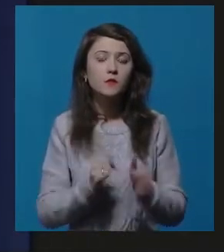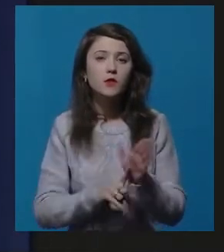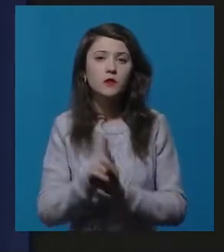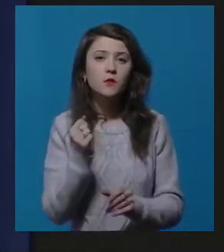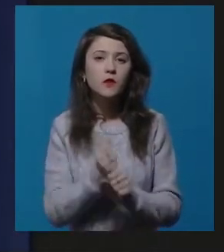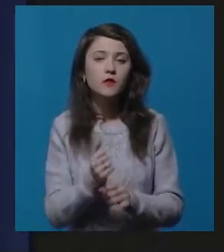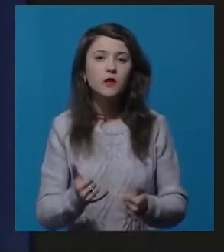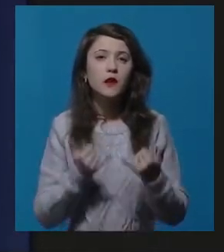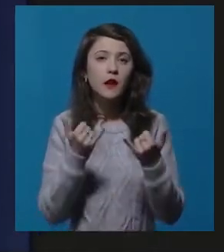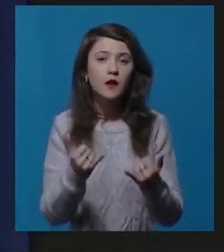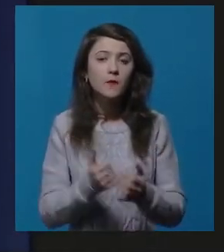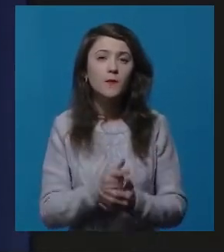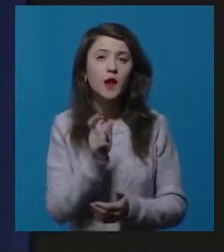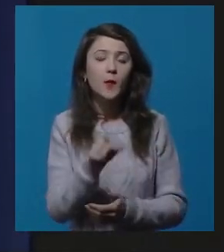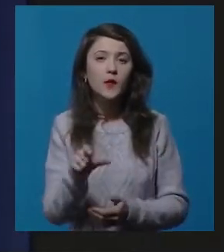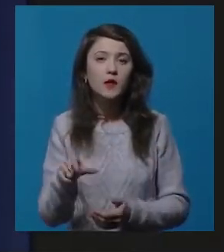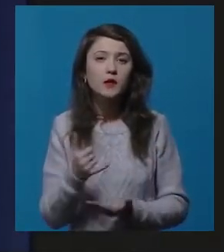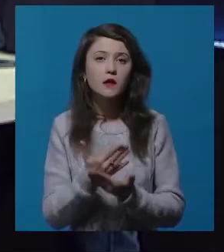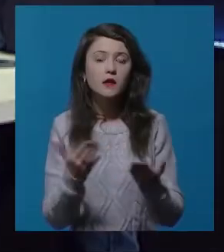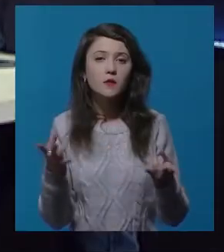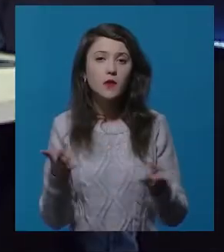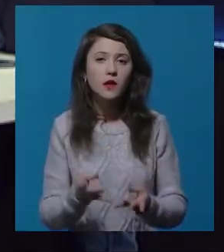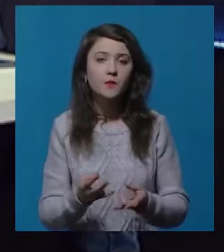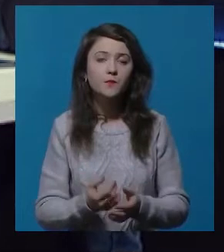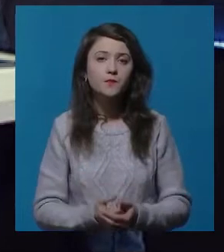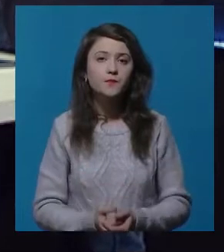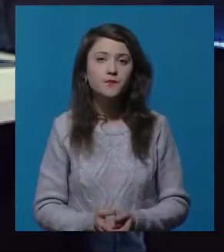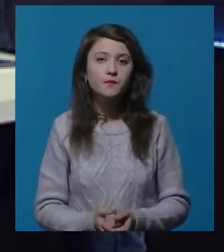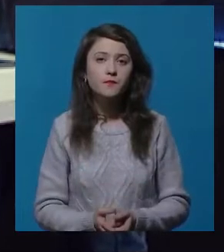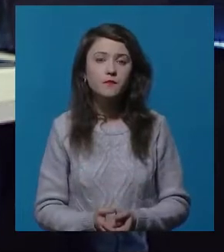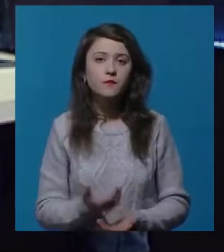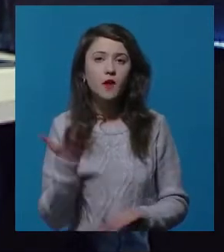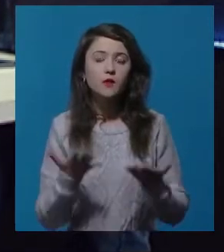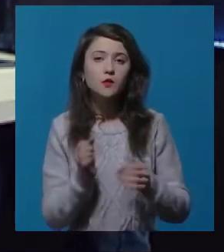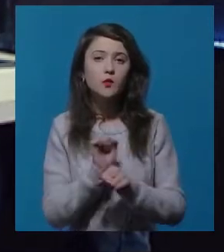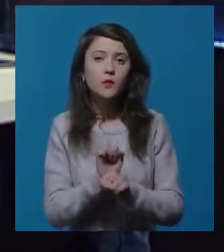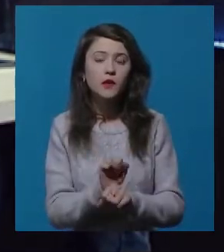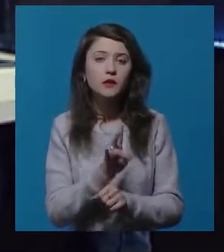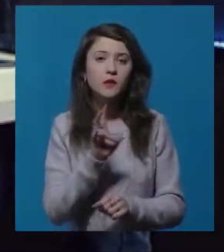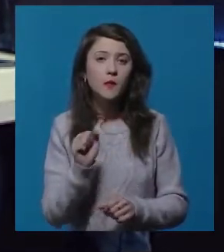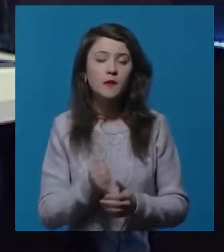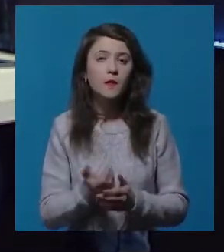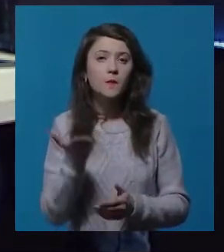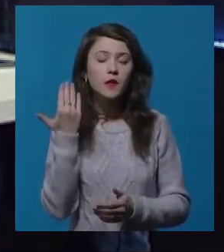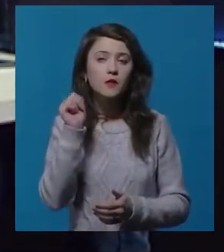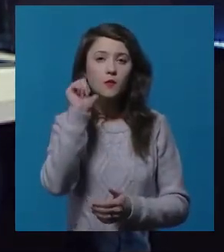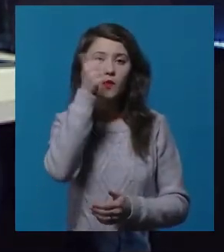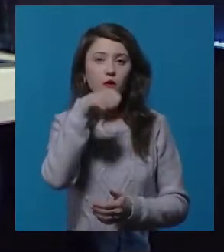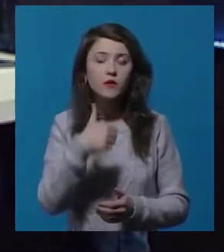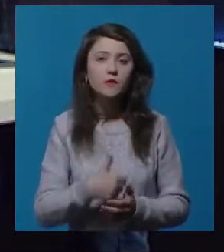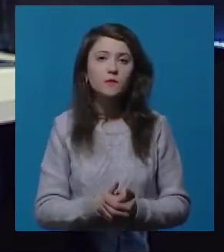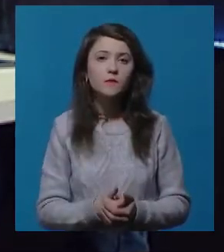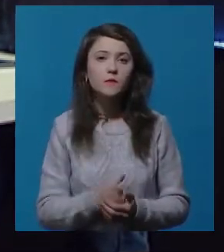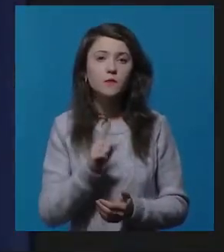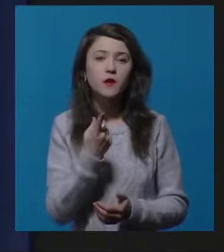для громадян і для їхніх потреб. Якщо зупинитися на минулому році, перш за